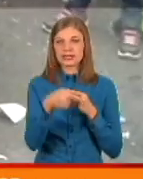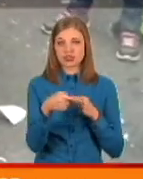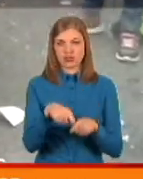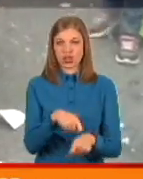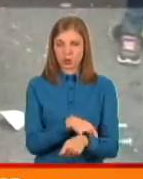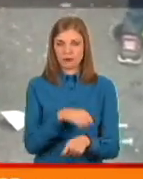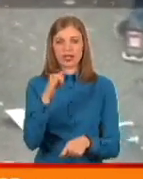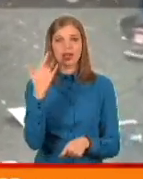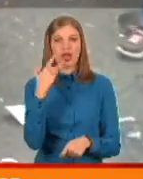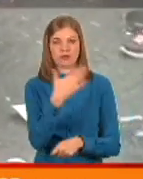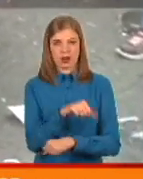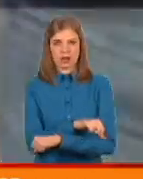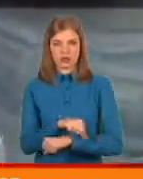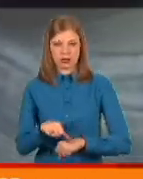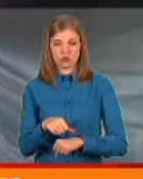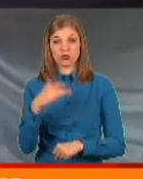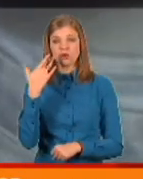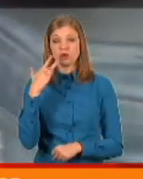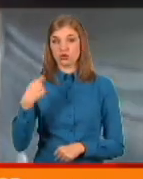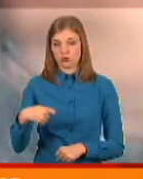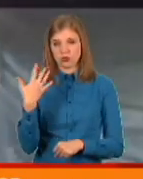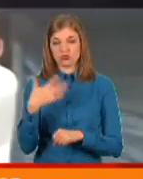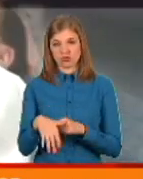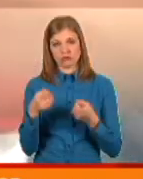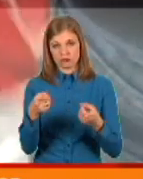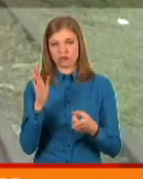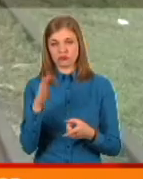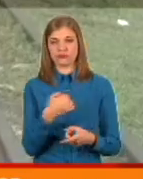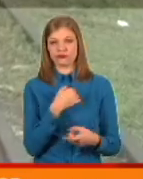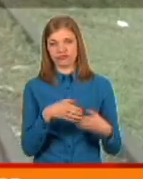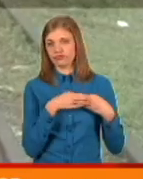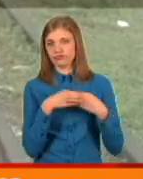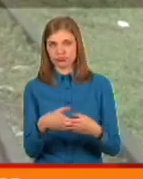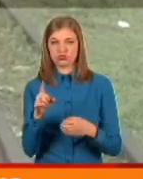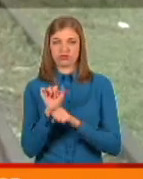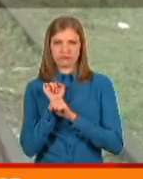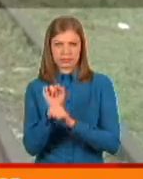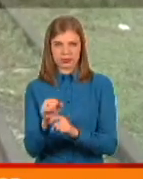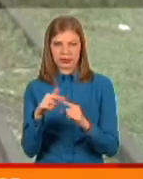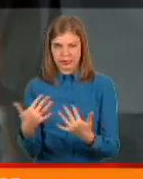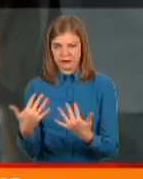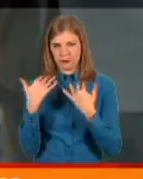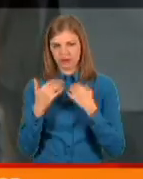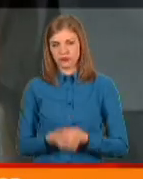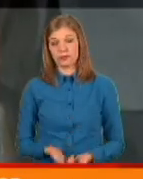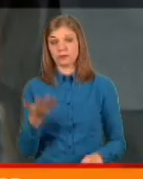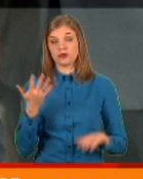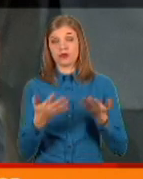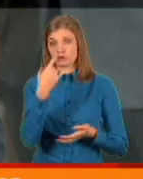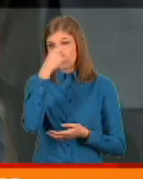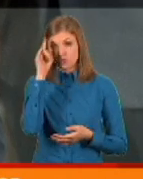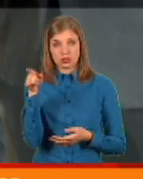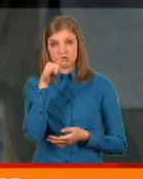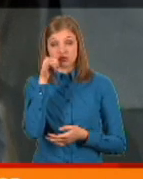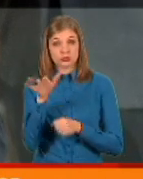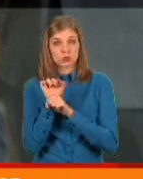1000 кілометрів та американський кордон. Дональд Трамп вже пригрозив відрядити туди військових, аби спинити цей натовп. Якщо мексиканці